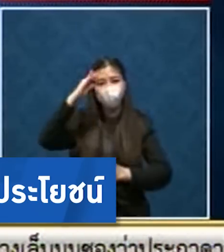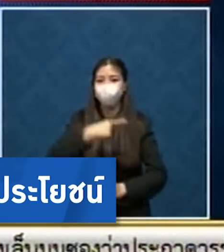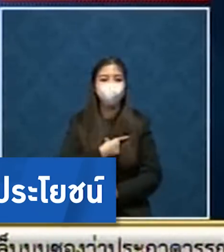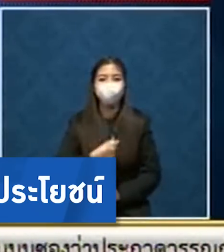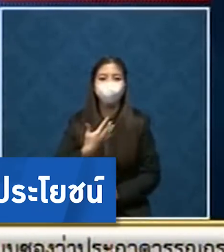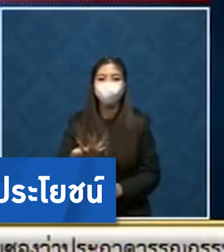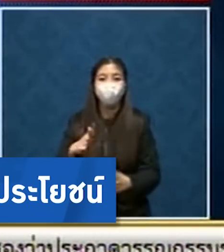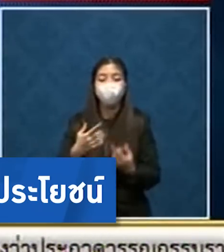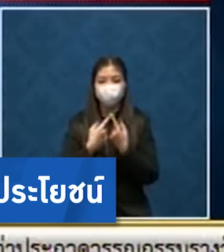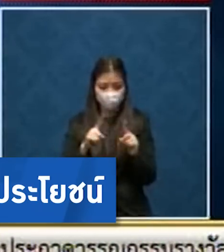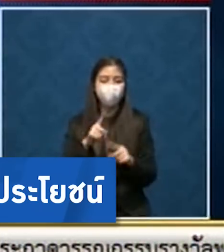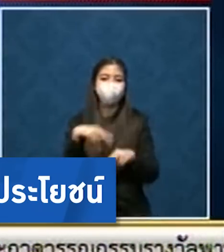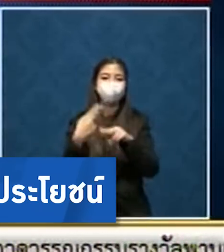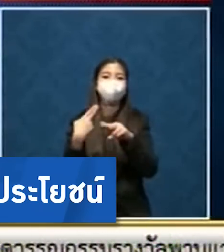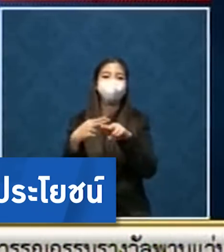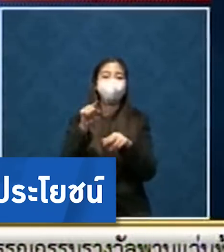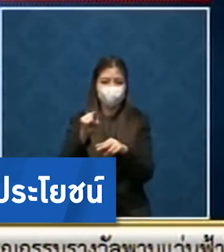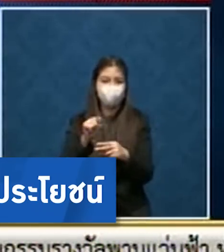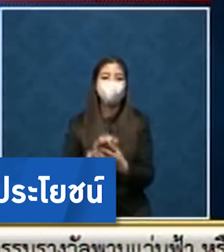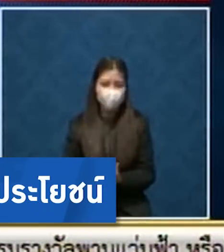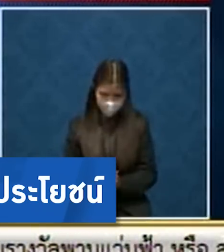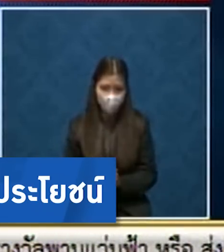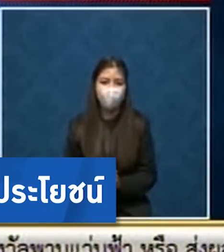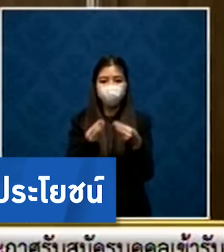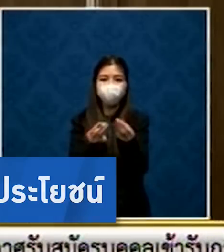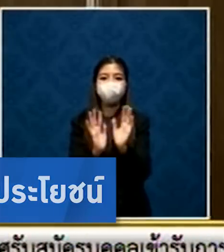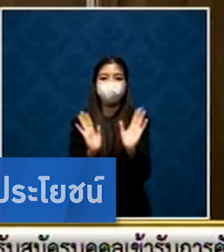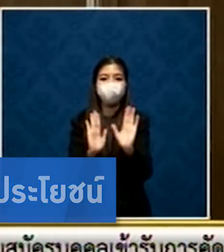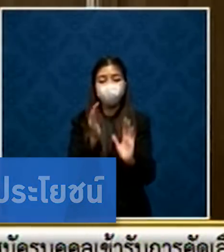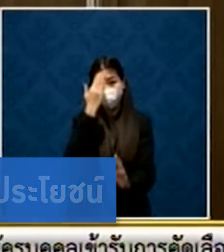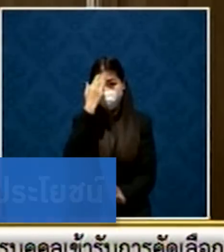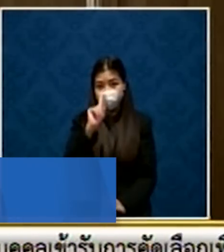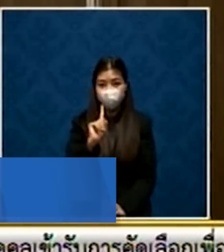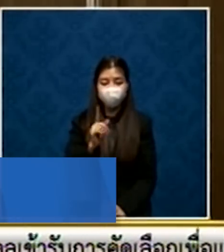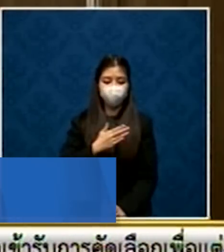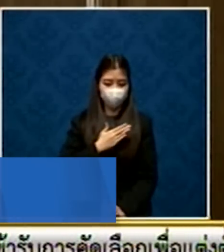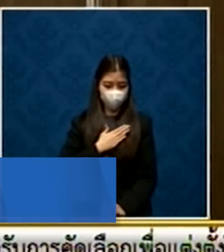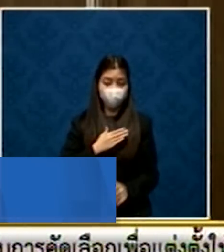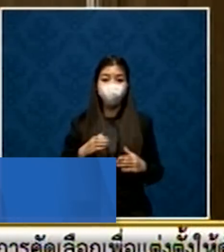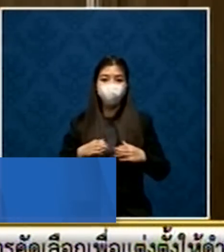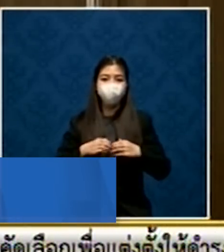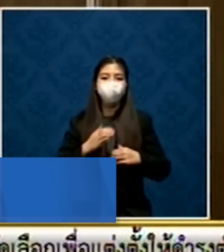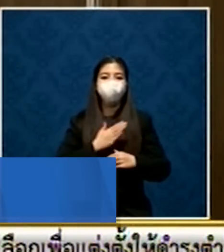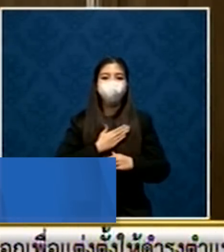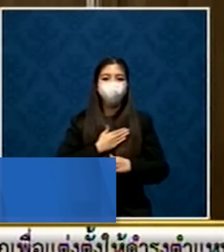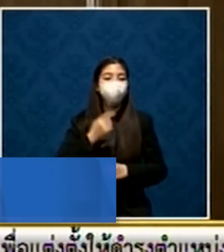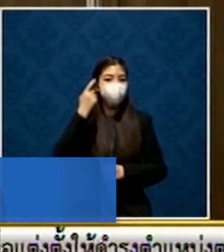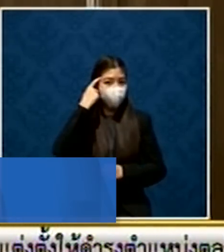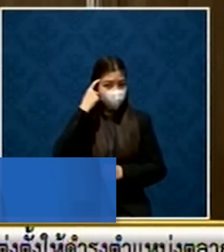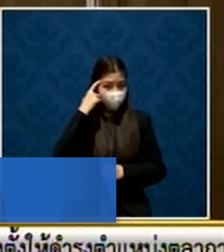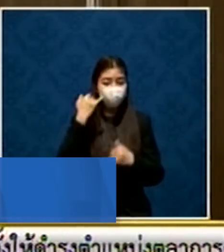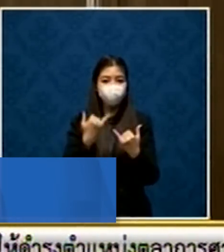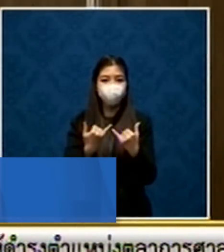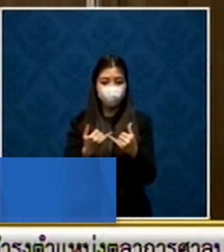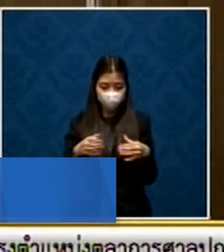จะตามหลอกหลอนท่านทั้งท่านยามหลับแล้วก็ยามตื่นค่ะเพราะดิฉันและพรรคเพื่อไทยได้ใช้เวทีสภา